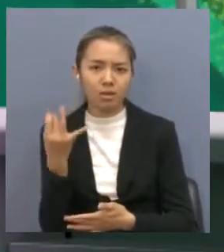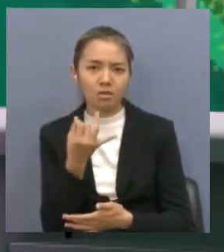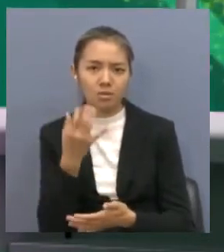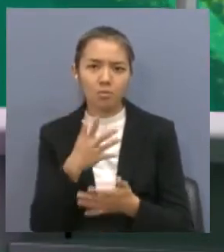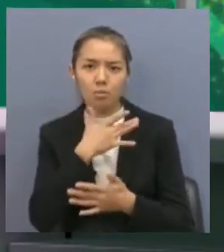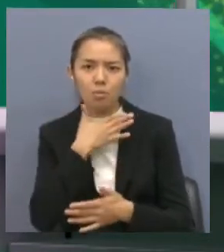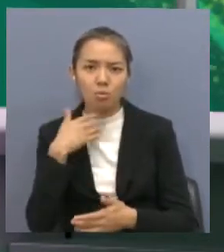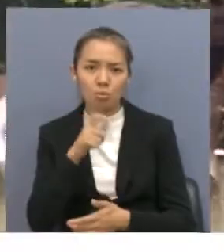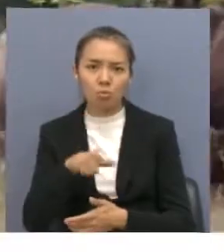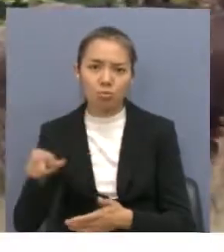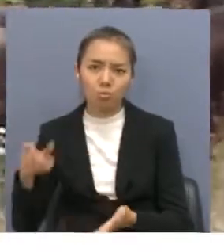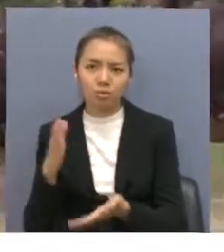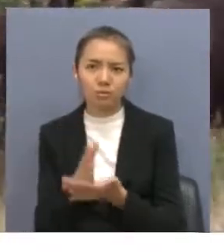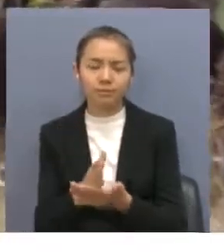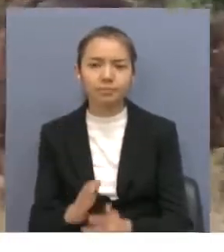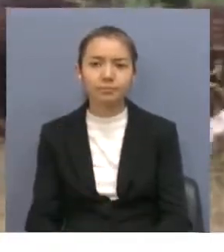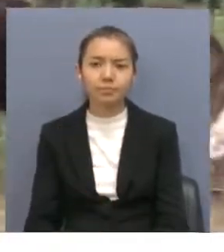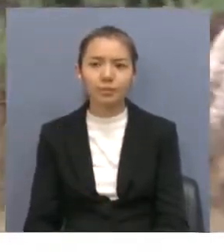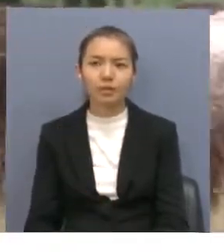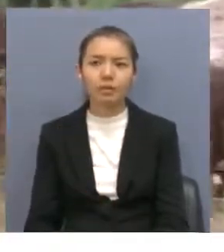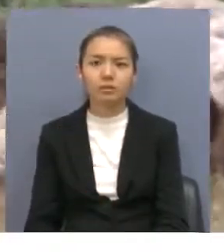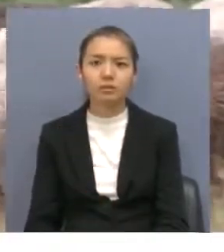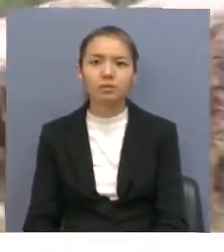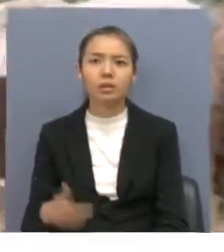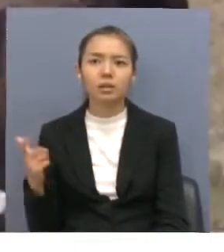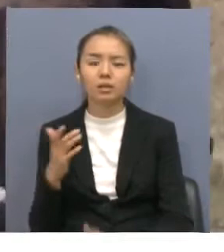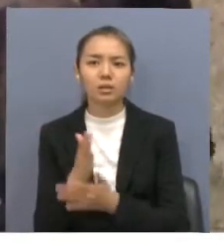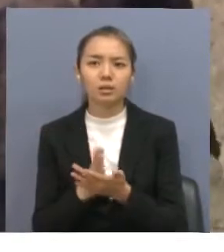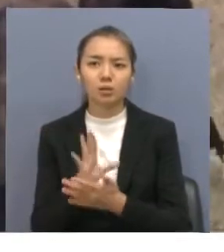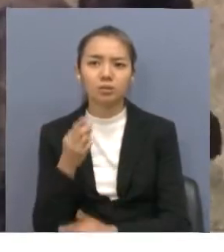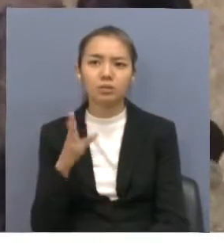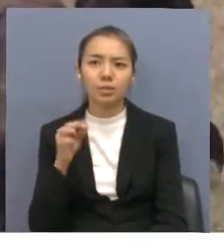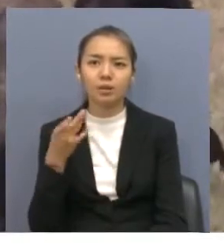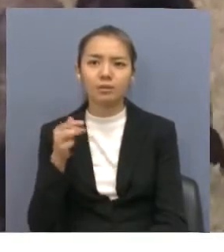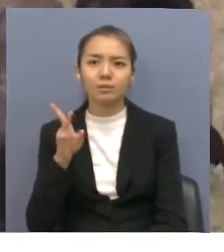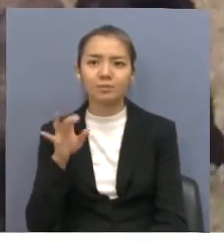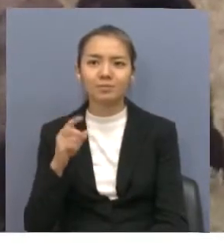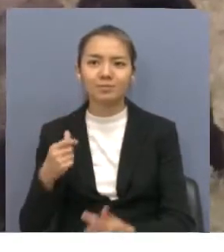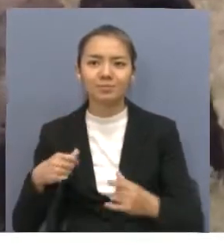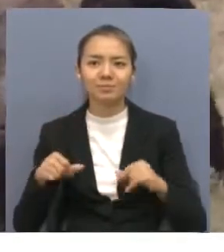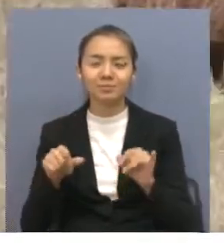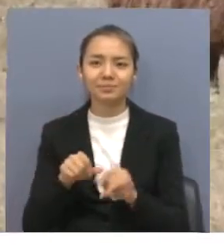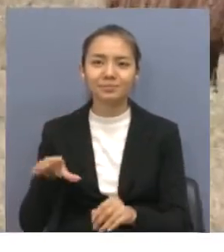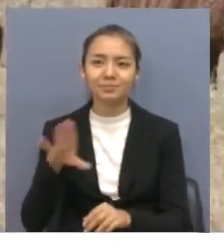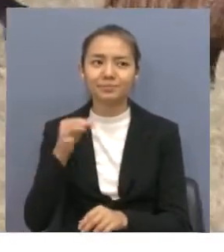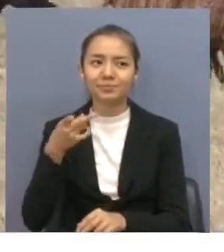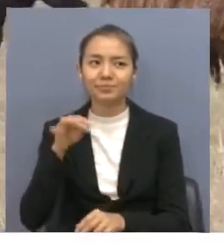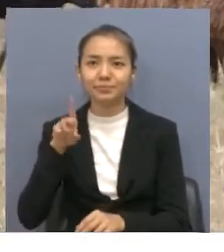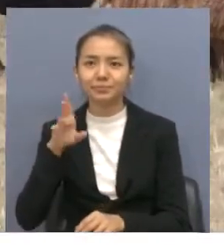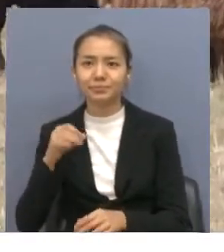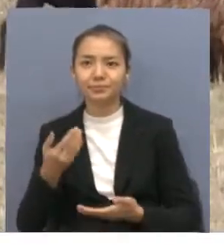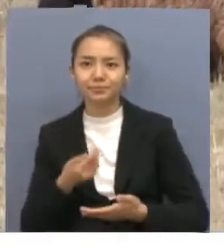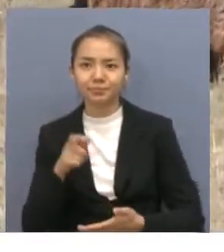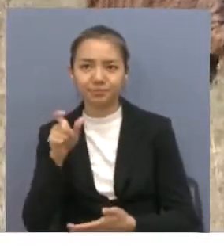артып отырғанын айтуды. Шағын ғана шаруа қожалығының иесі Торсықбай Ержанов Атбасар ауданына қарасты Борисовка ауылының